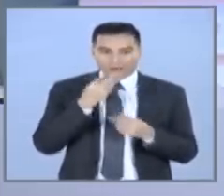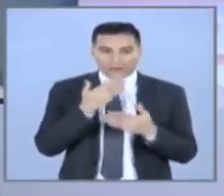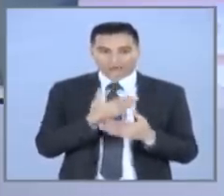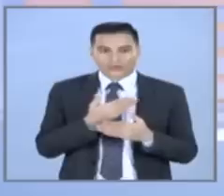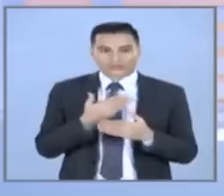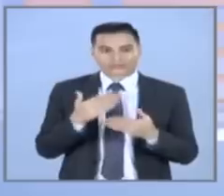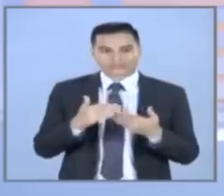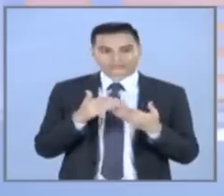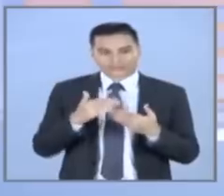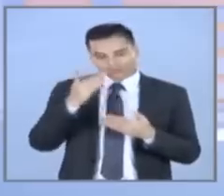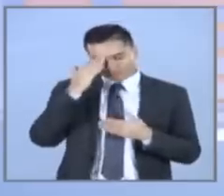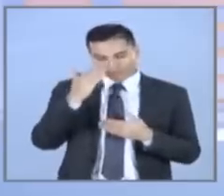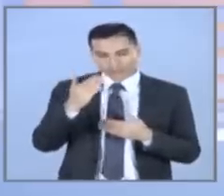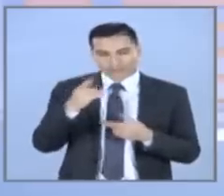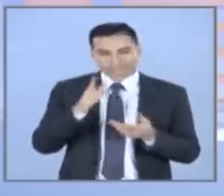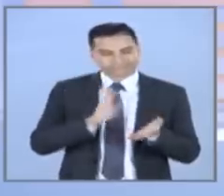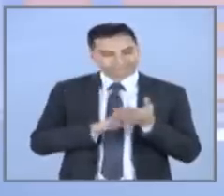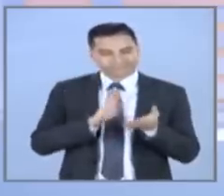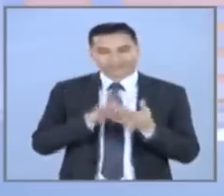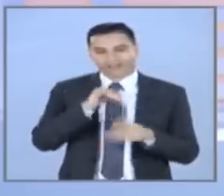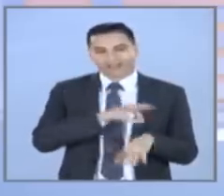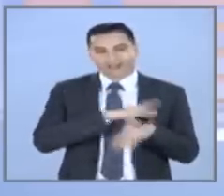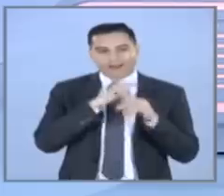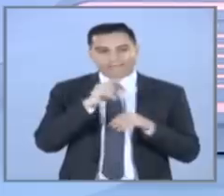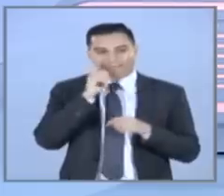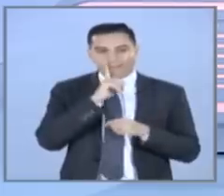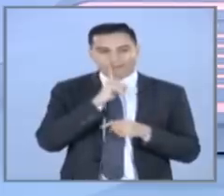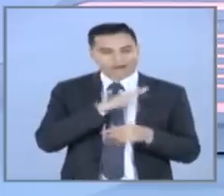بصراحه يعني. نحييهم نحييهم هما الاثنين الله